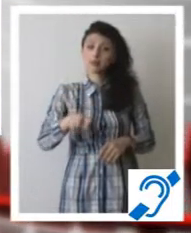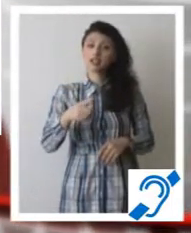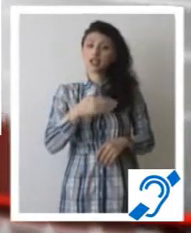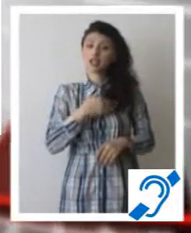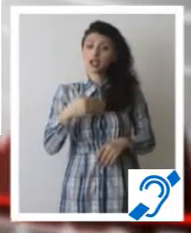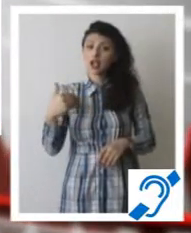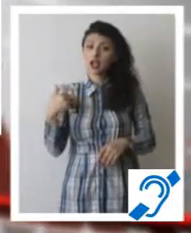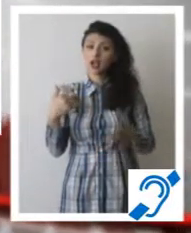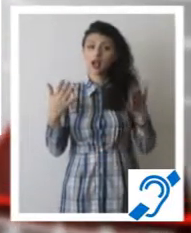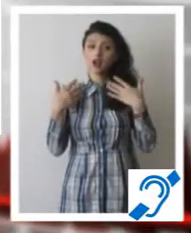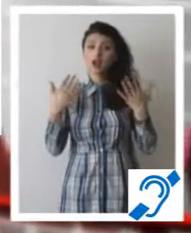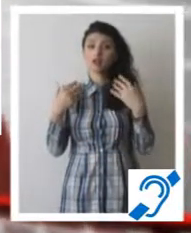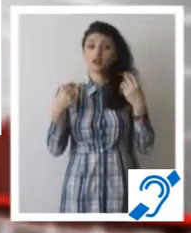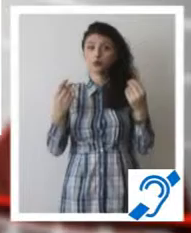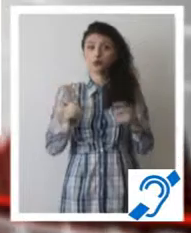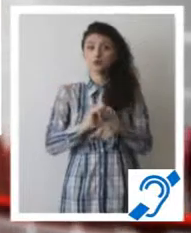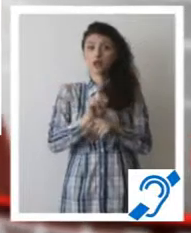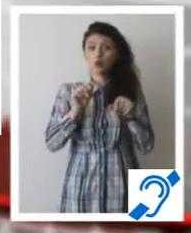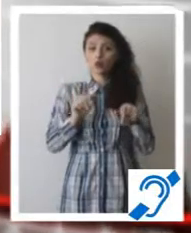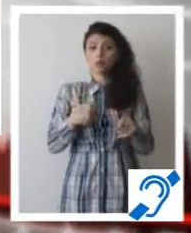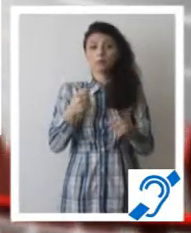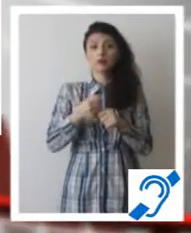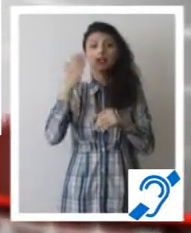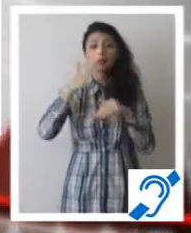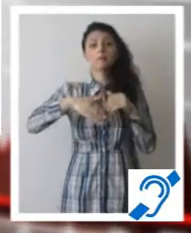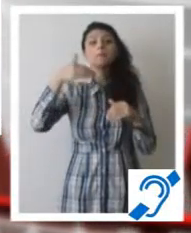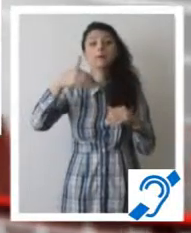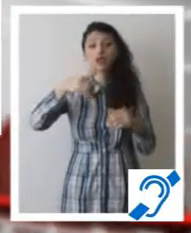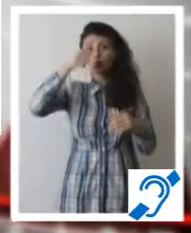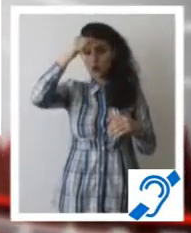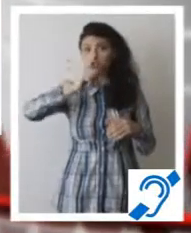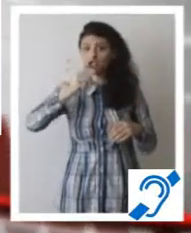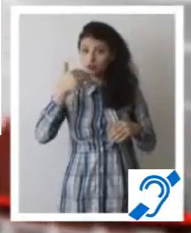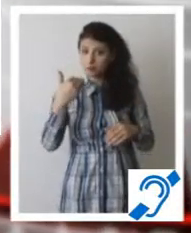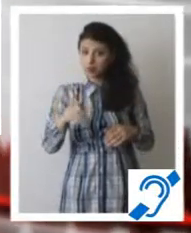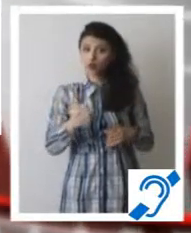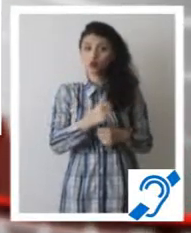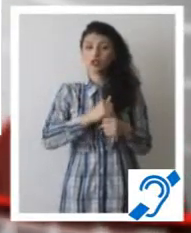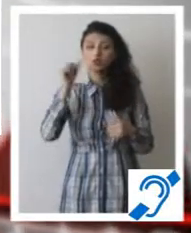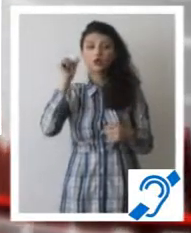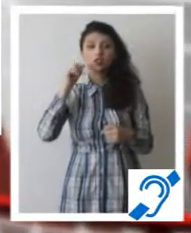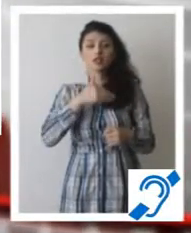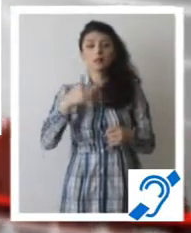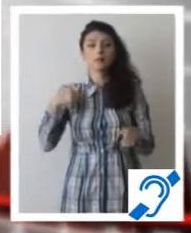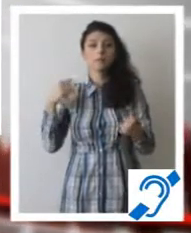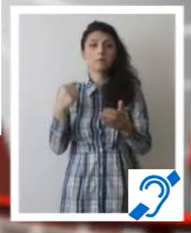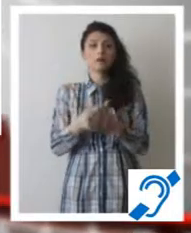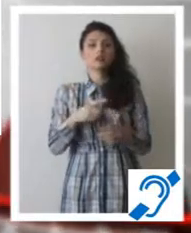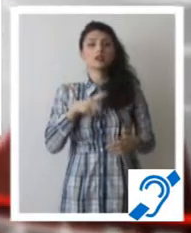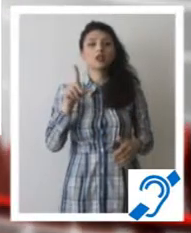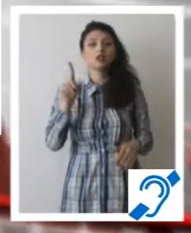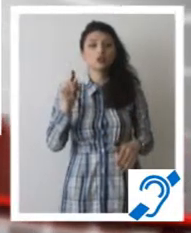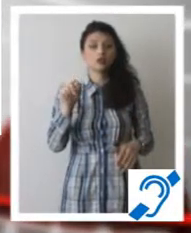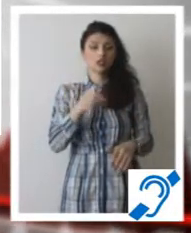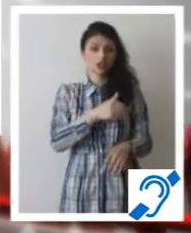deosebit de caldă pentru această perioadă a anului. Până miercuri, inclusiv, în județul Argeș, temperatura maximă a zilei va atinge 20 de